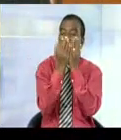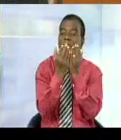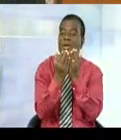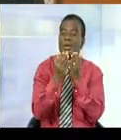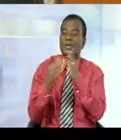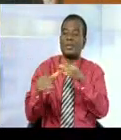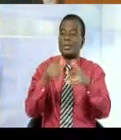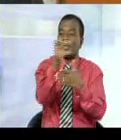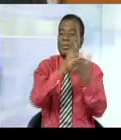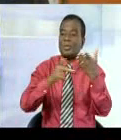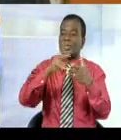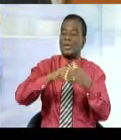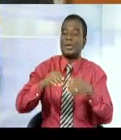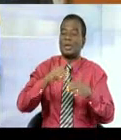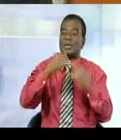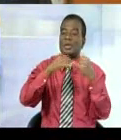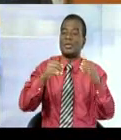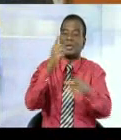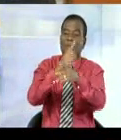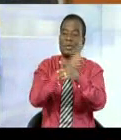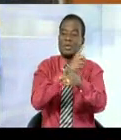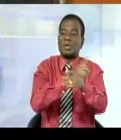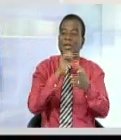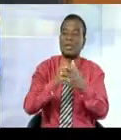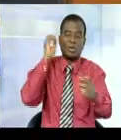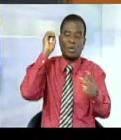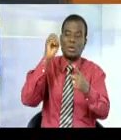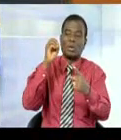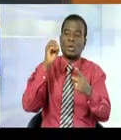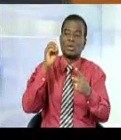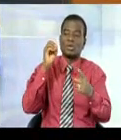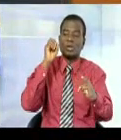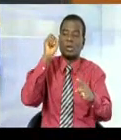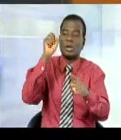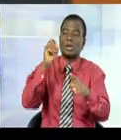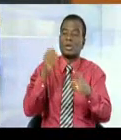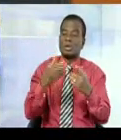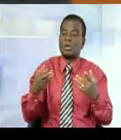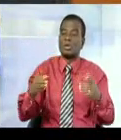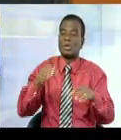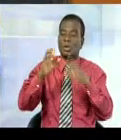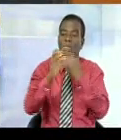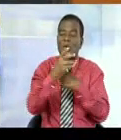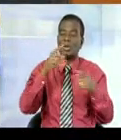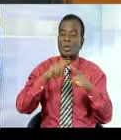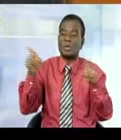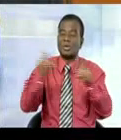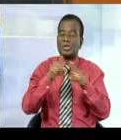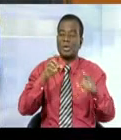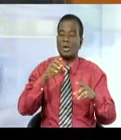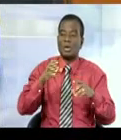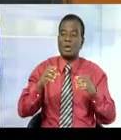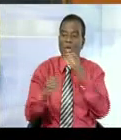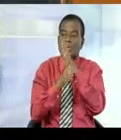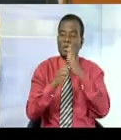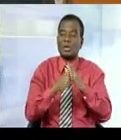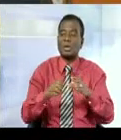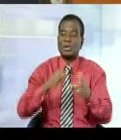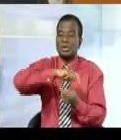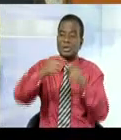fait partie des instruments de développement. C'est vrai, c'est un objet culturel, mais c'est en même temps un objet économique. Le livre s'échange, il se